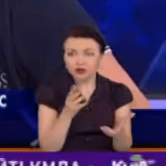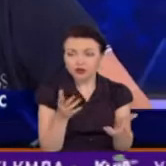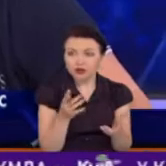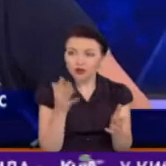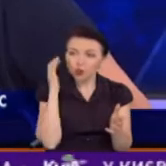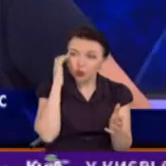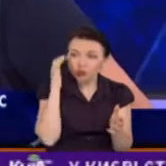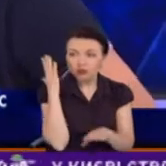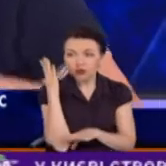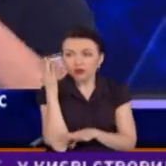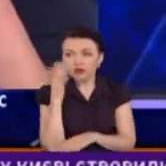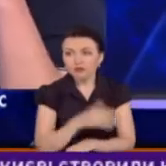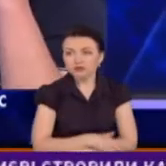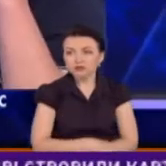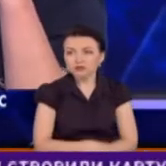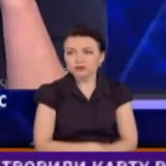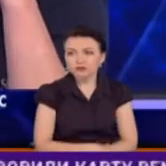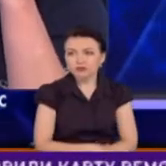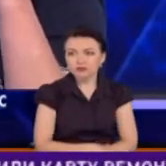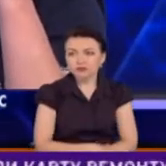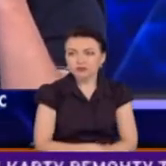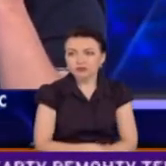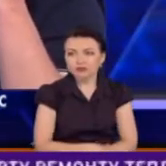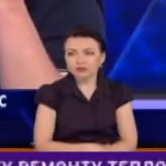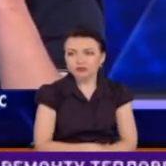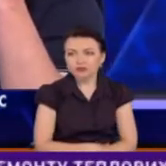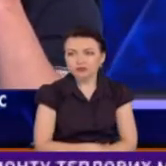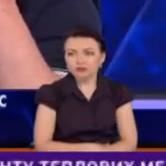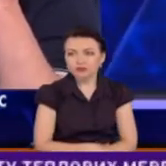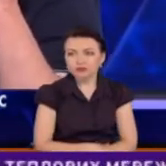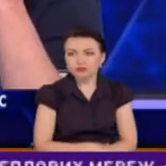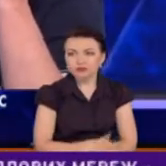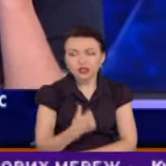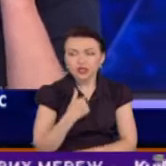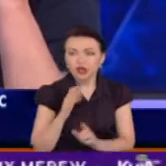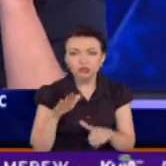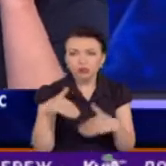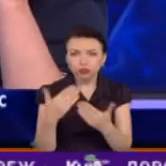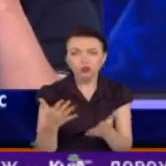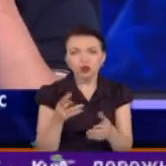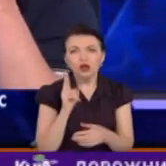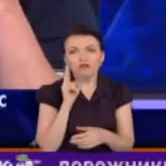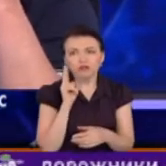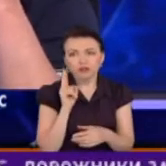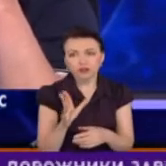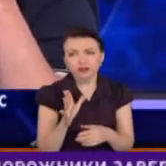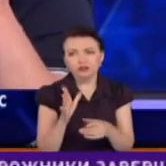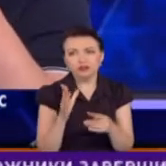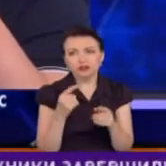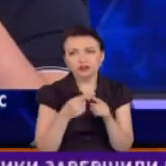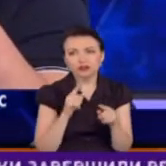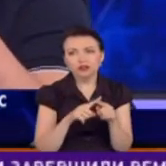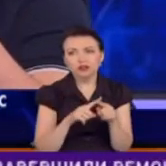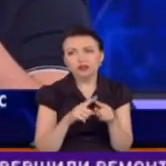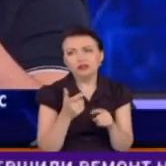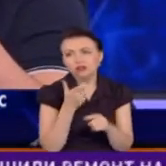Так він не каже, що він має можливість. Квартири буржуйку стані. Пані експерт з енергозбереження. Я ж не пропоную в квартирі багатоквартирного будинку. Пане Олексій, будьте чемним. Будь ласка,